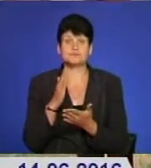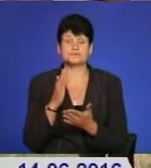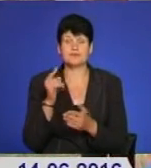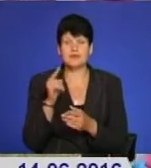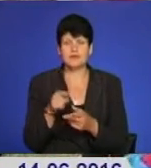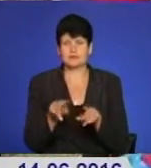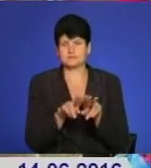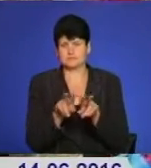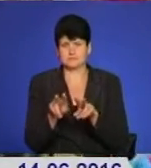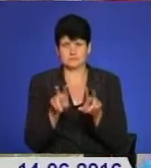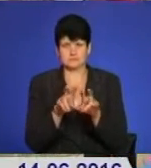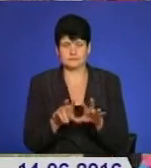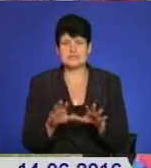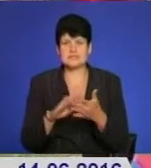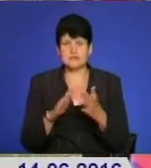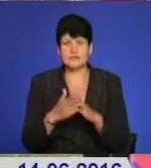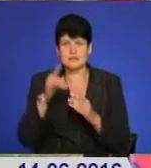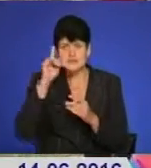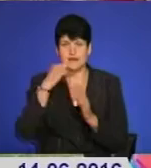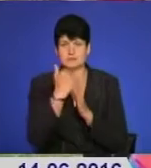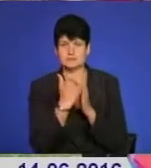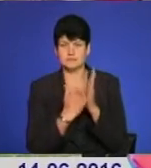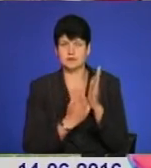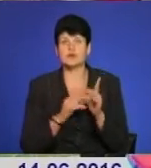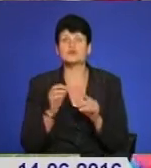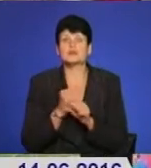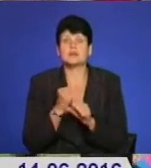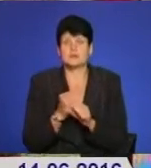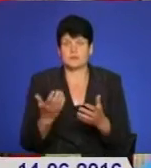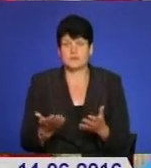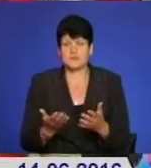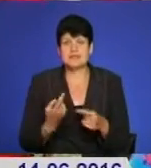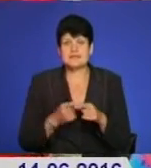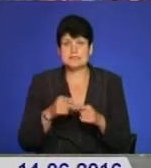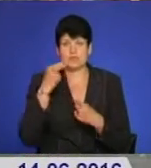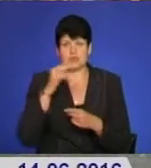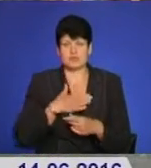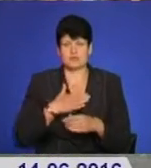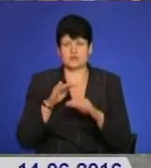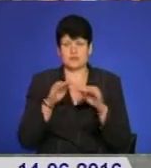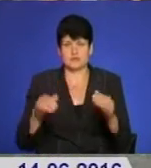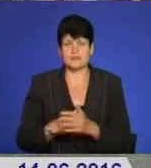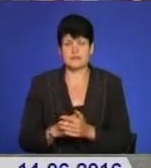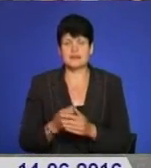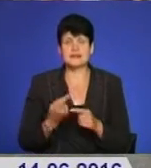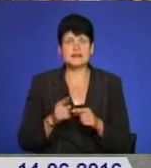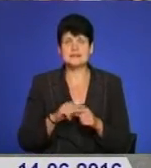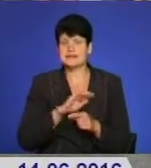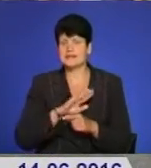такий аналог, і ми вже знаємо конкретний протокол дій, який ми маємо робити. Це підвищує наш рівень. Це не завжди в нашій